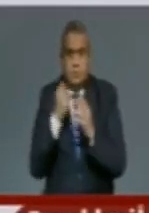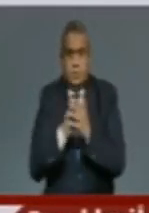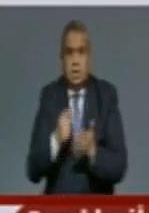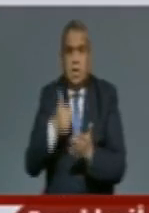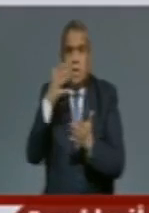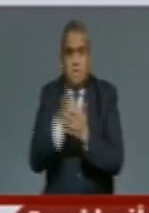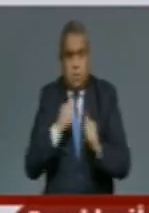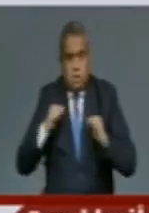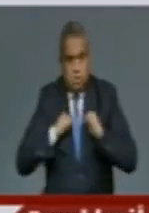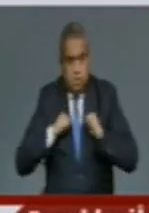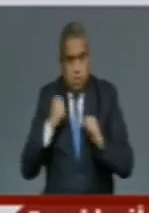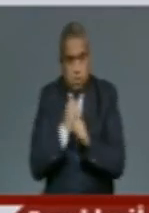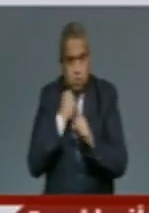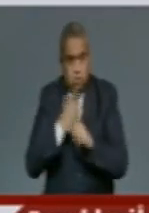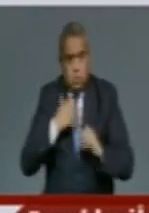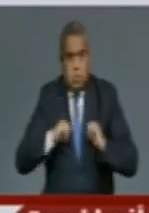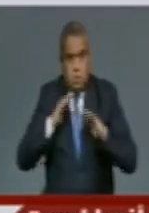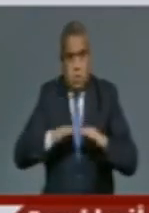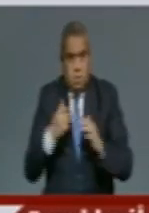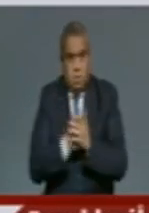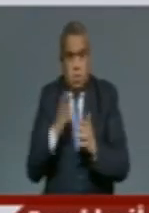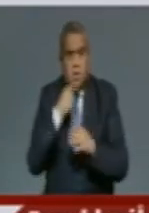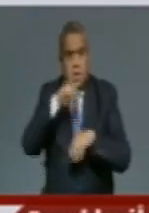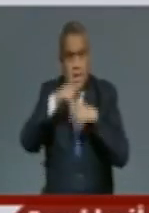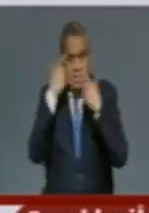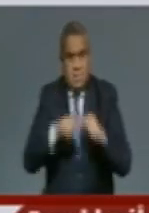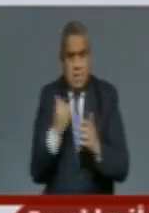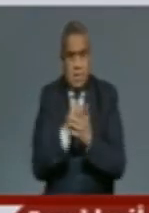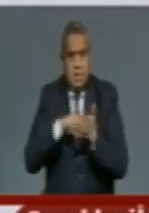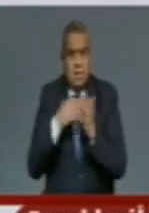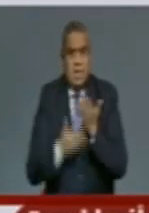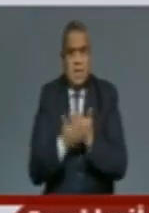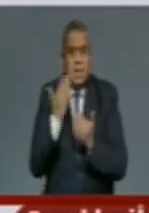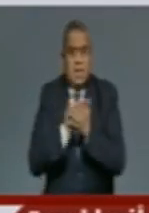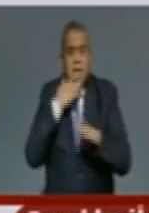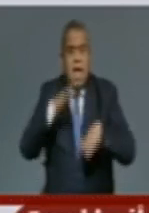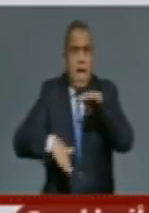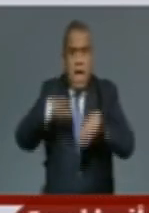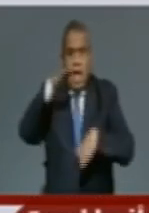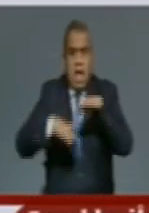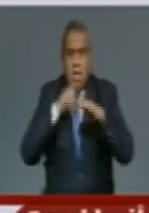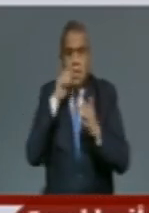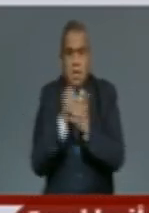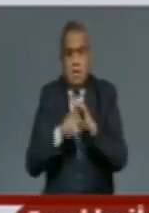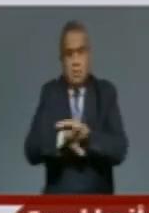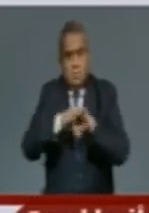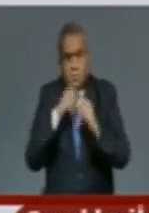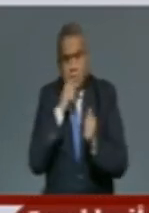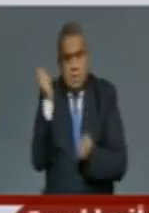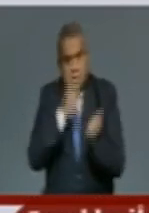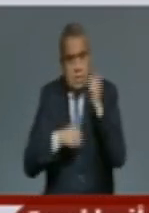وسبل عيش كريم وتعزيز مقدرات الدول عبر التحول العادل إلى أنماط للإنتاج والاستهلاك